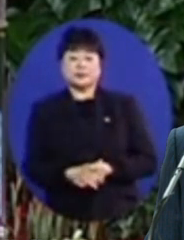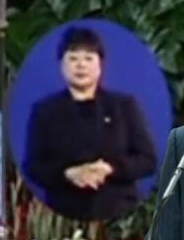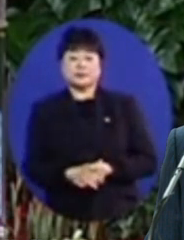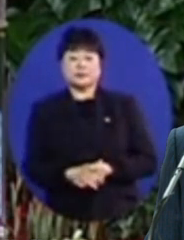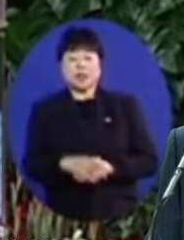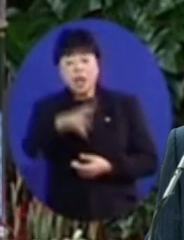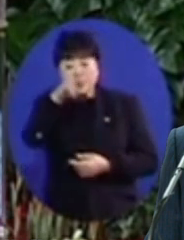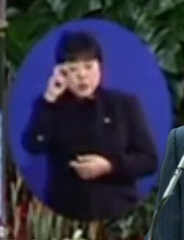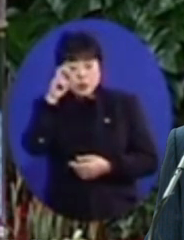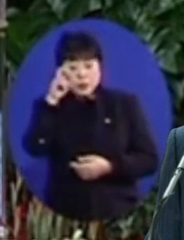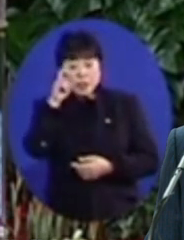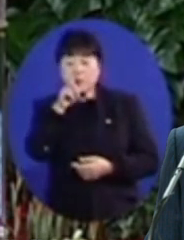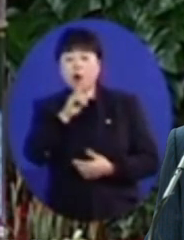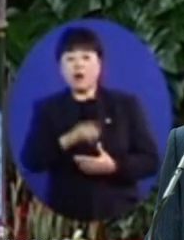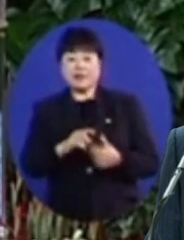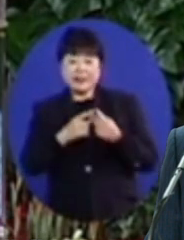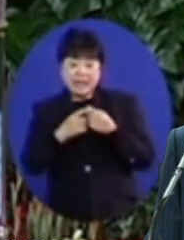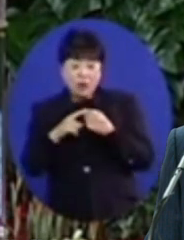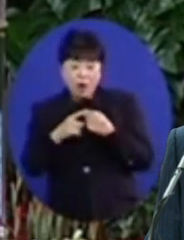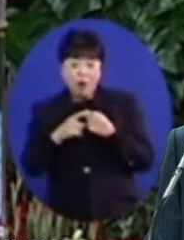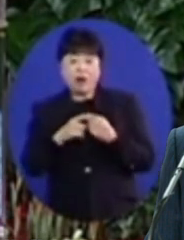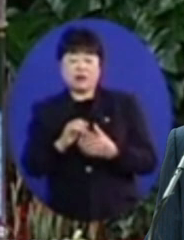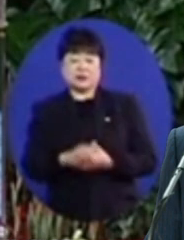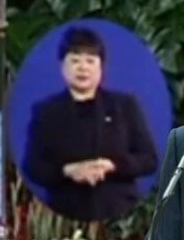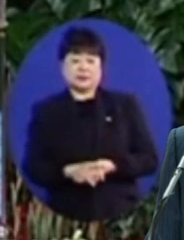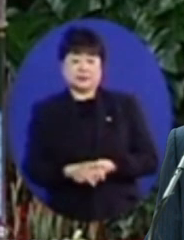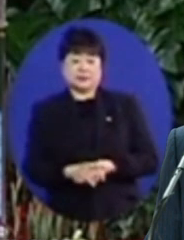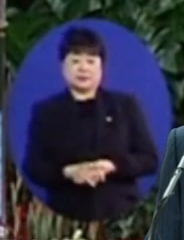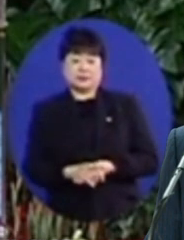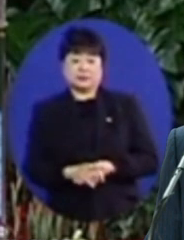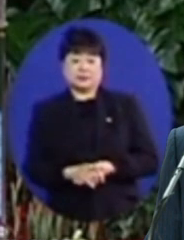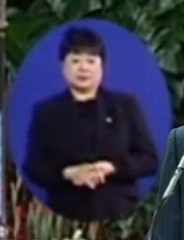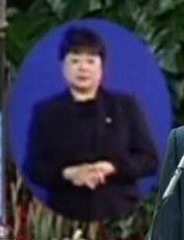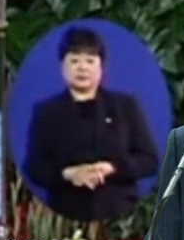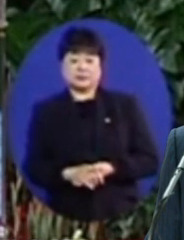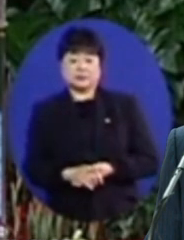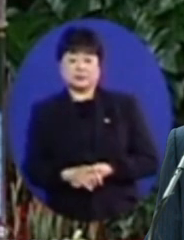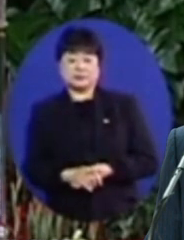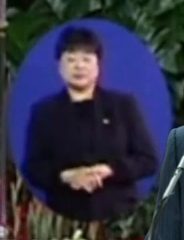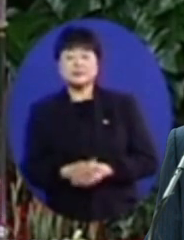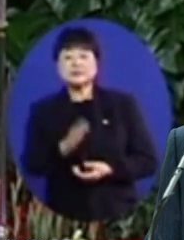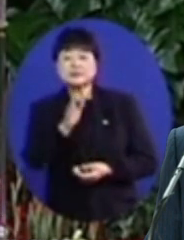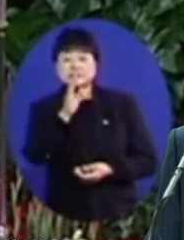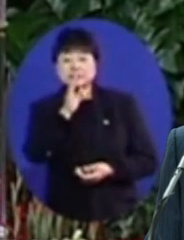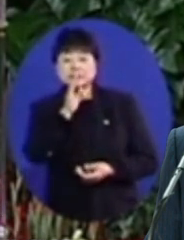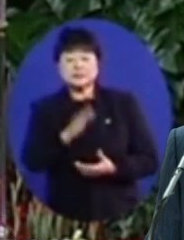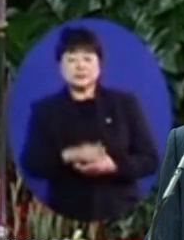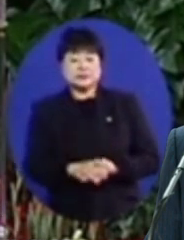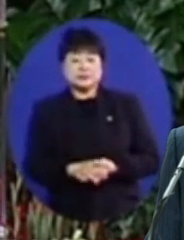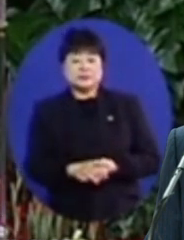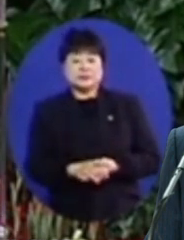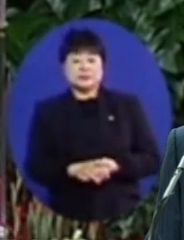미움이란 단어가 일치가 되어서 안되는 있을 수 없습니다